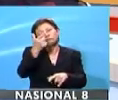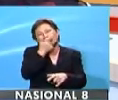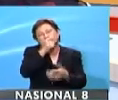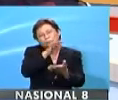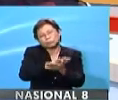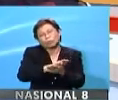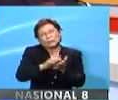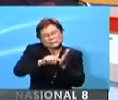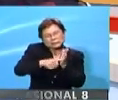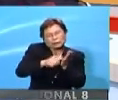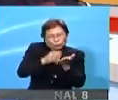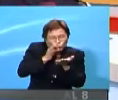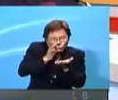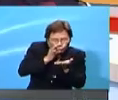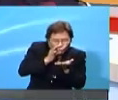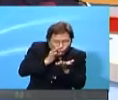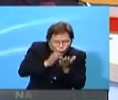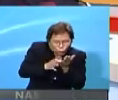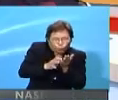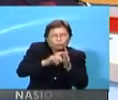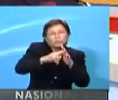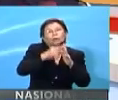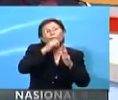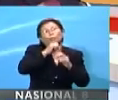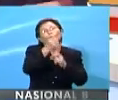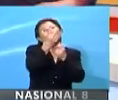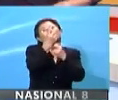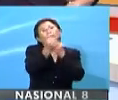mula menagih sejak berusia 12 tahun.